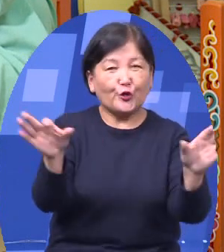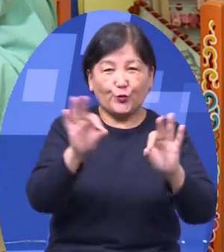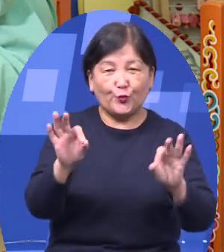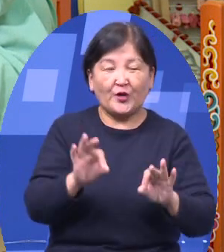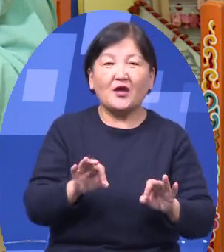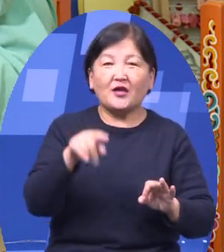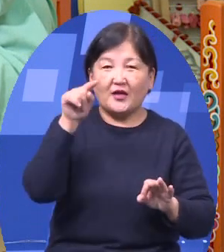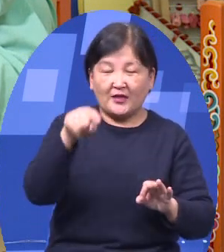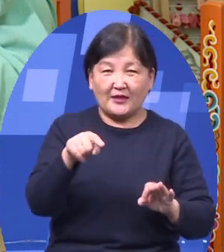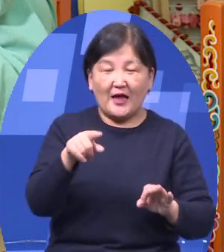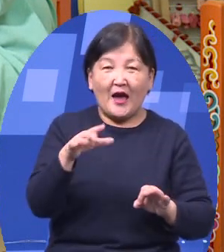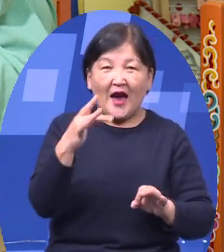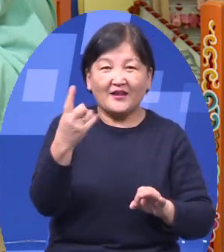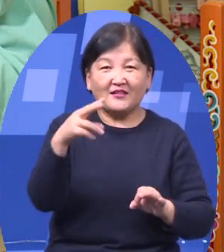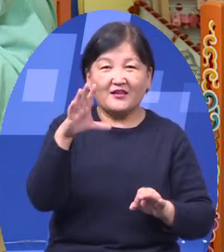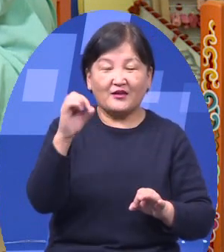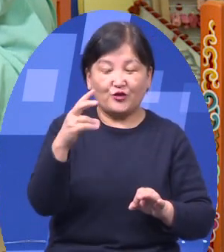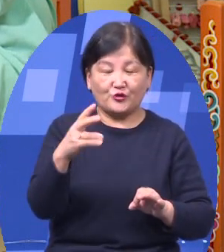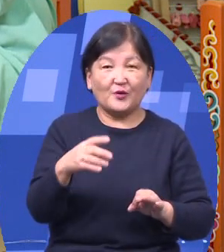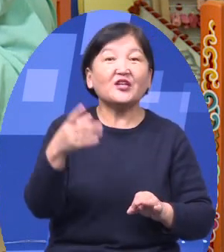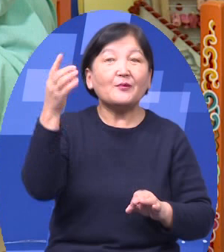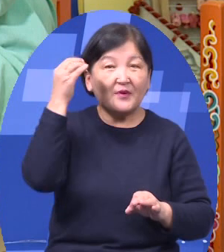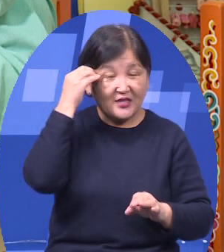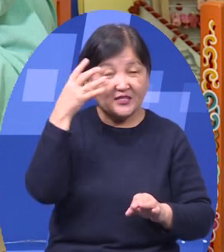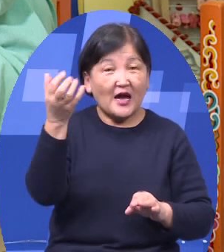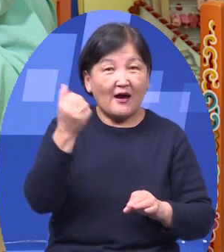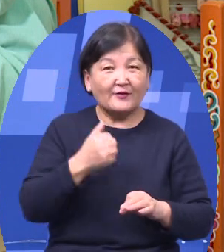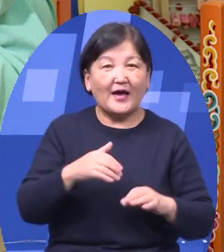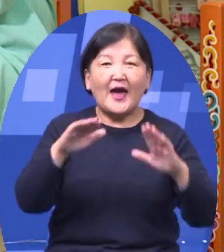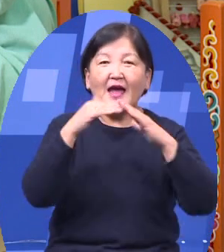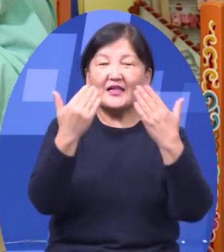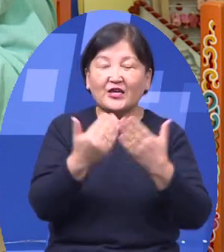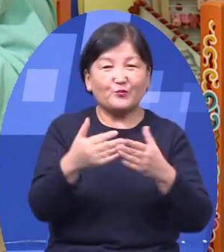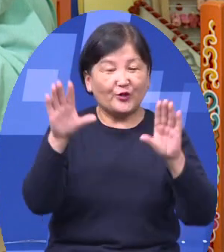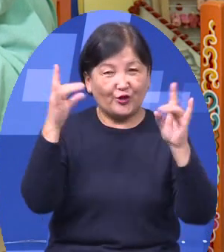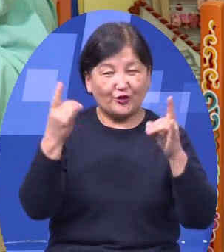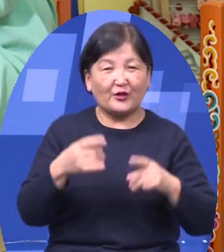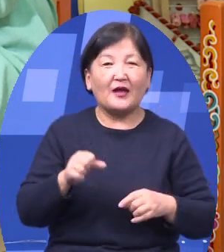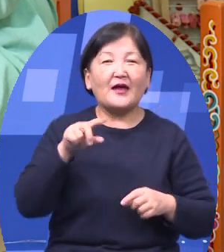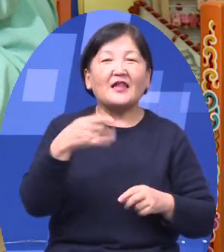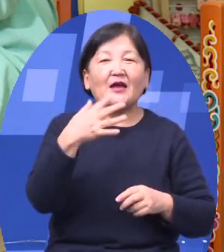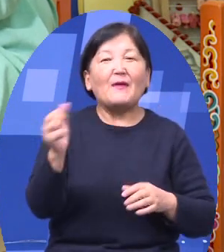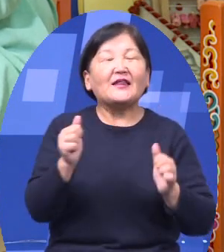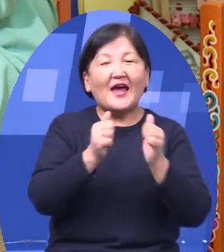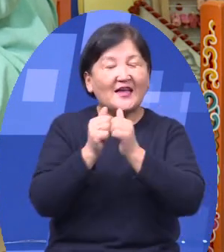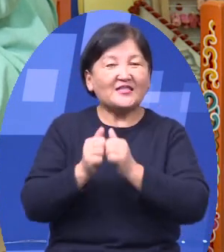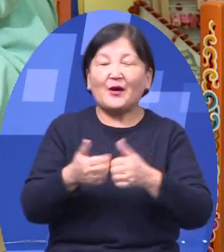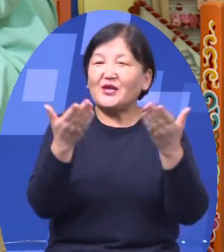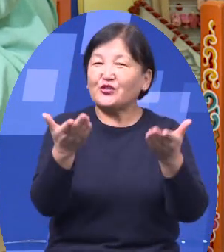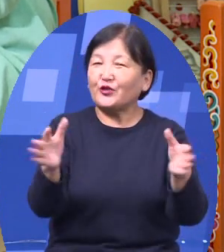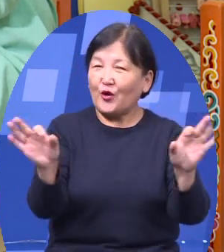залгадаггүй ардын ёс байдгийг мэдэж авлаа. Айл гэр болж тоглохдоо альмаатайгаа би